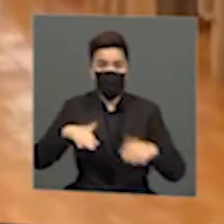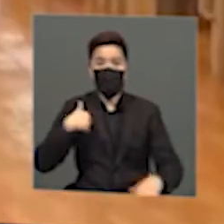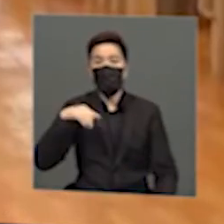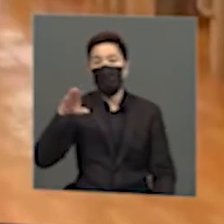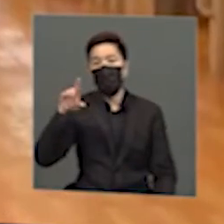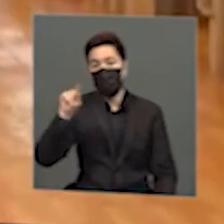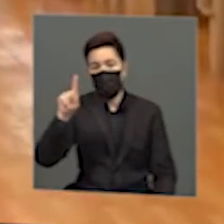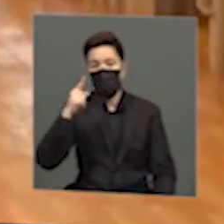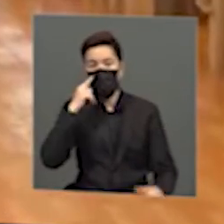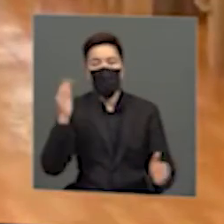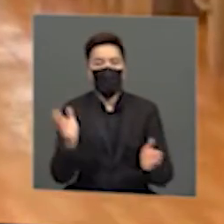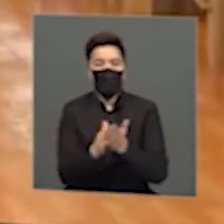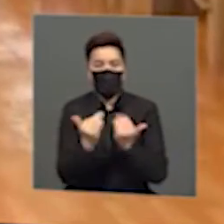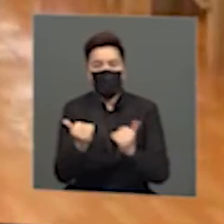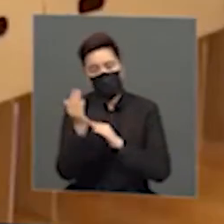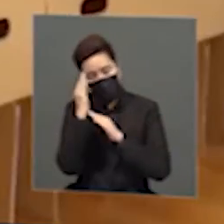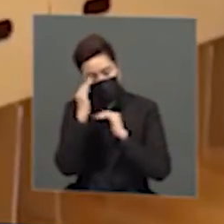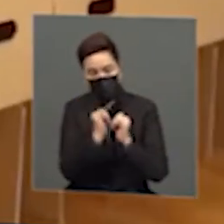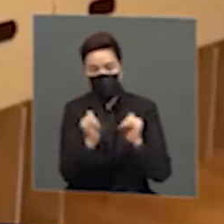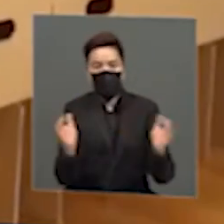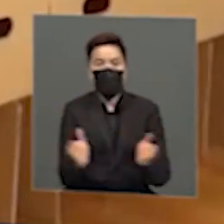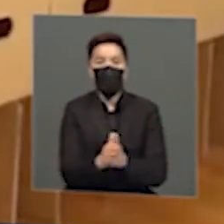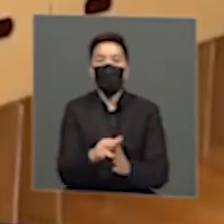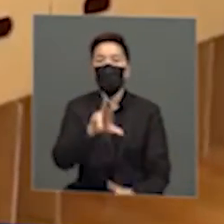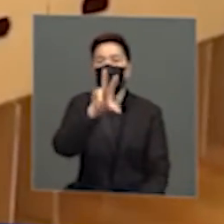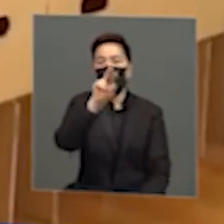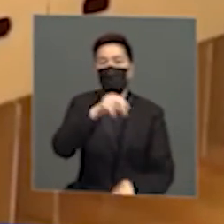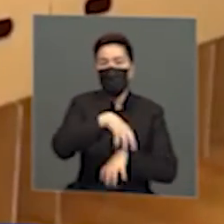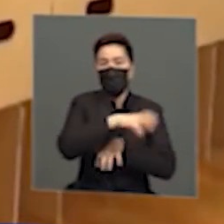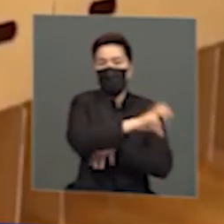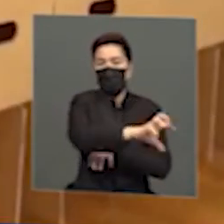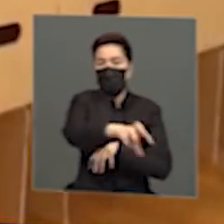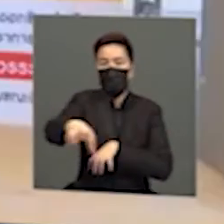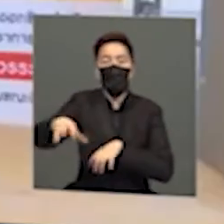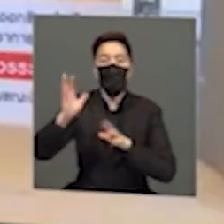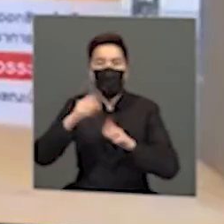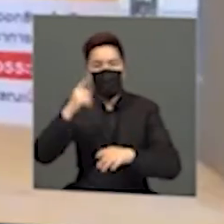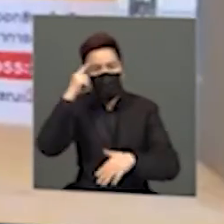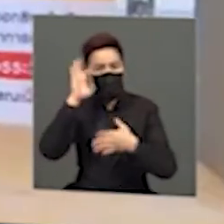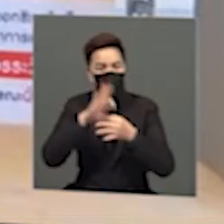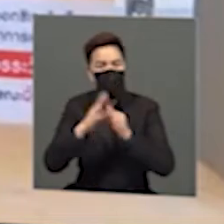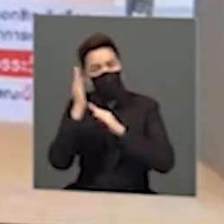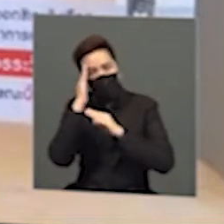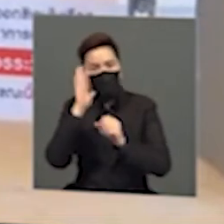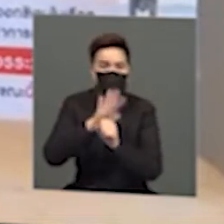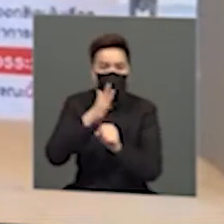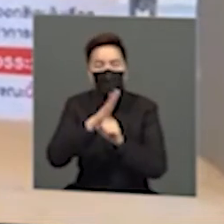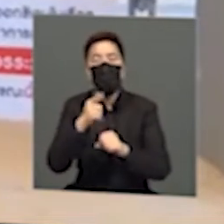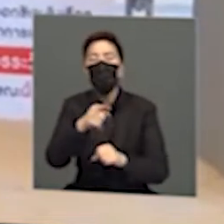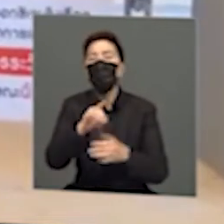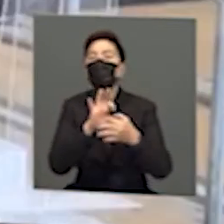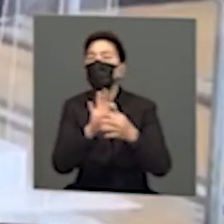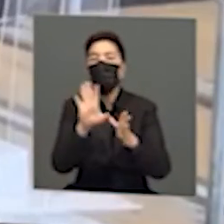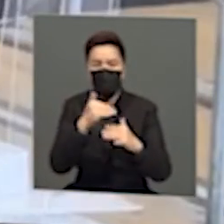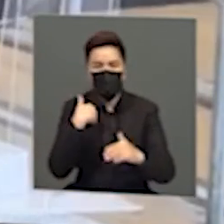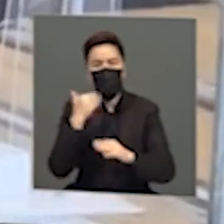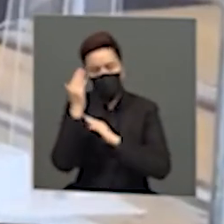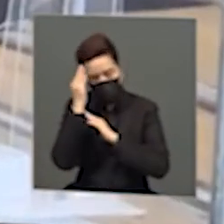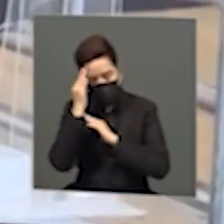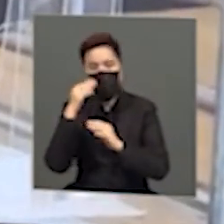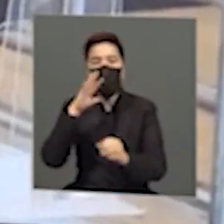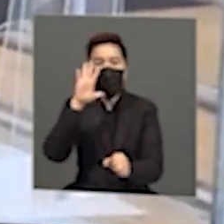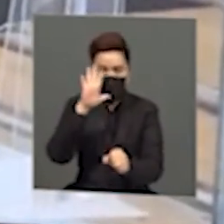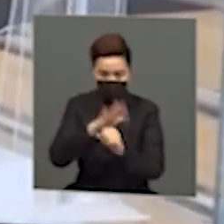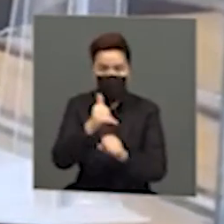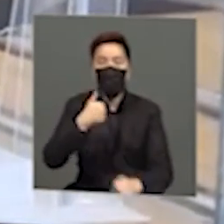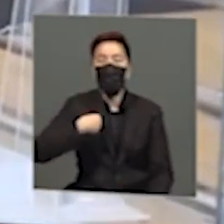หนักบางคนอาจจะเป็นอาการสีเหลืองหรือสีแดงขึ้นมาจะได้มีเตียงหรือแม้กระทั่งคนที่